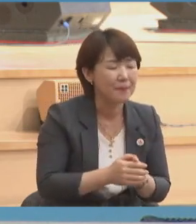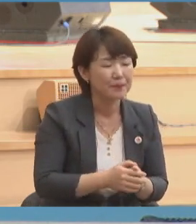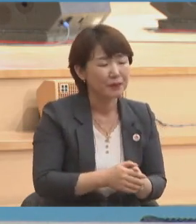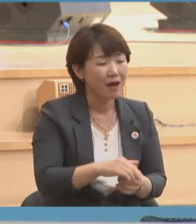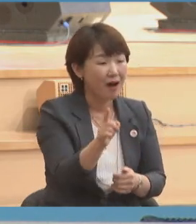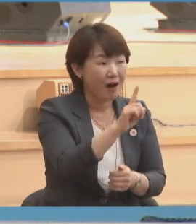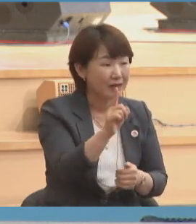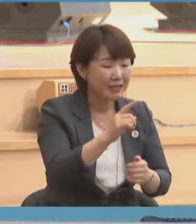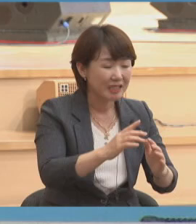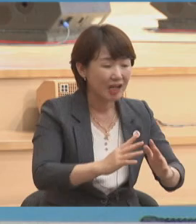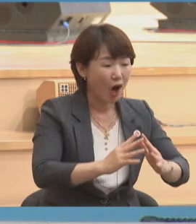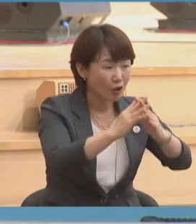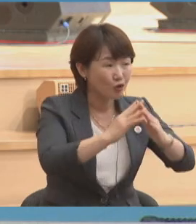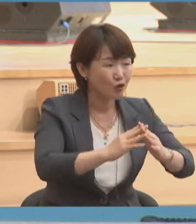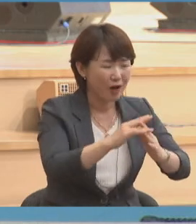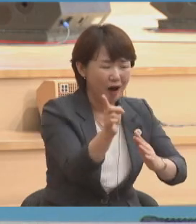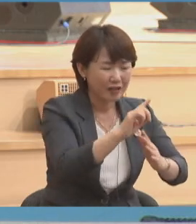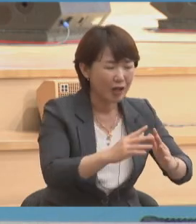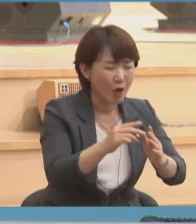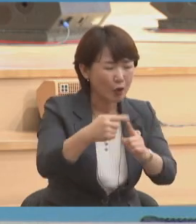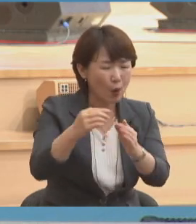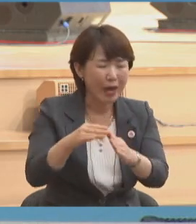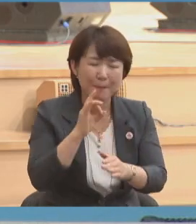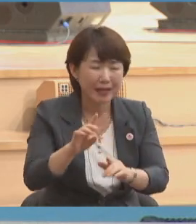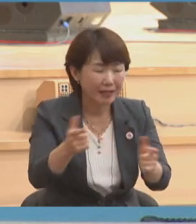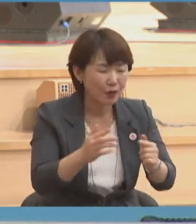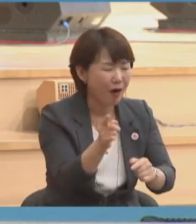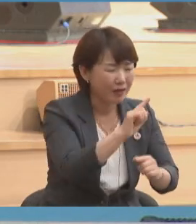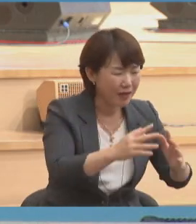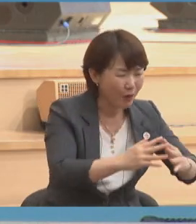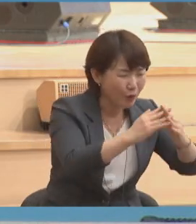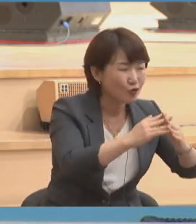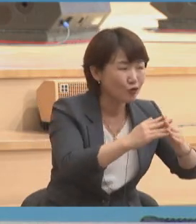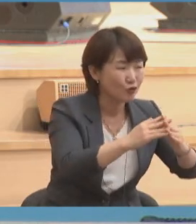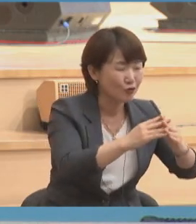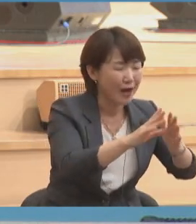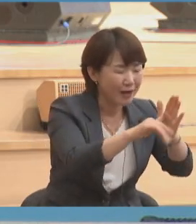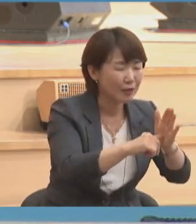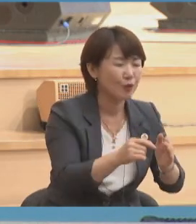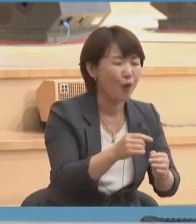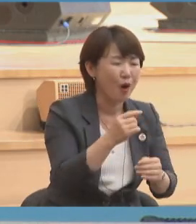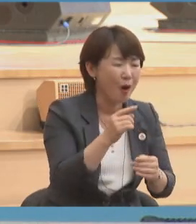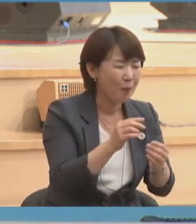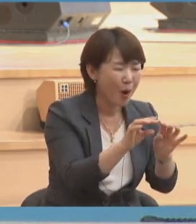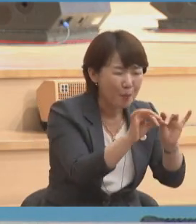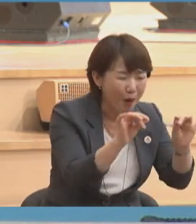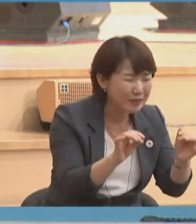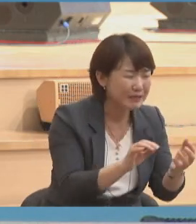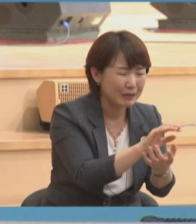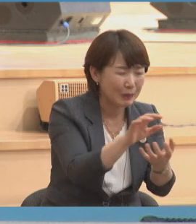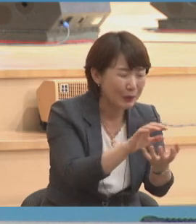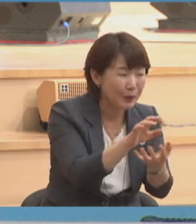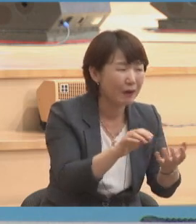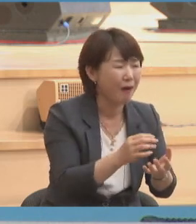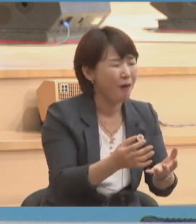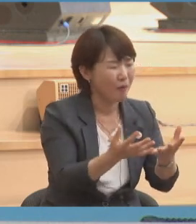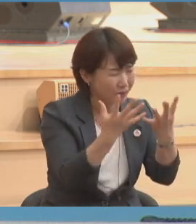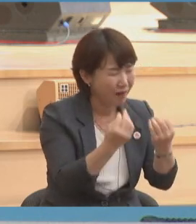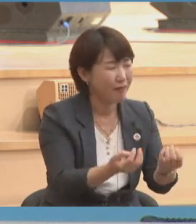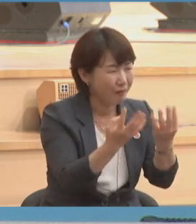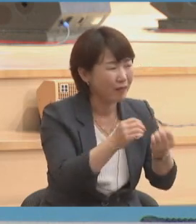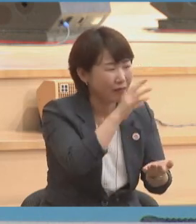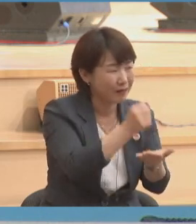어떤 건축 프로젝트도 소음과 먼지를 유발하지 않는 건 없다는 거예요. 근데 또한 지역은, 이